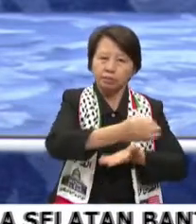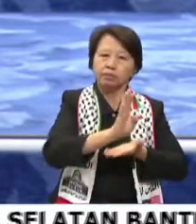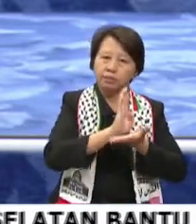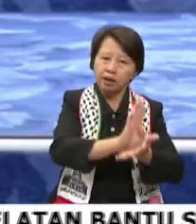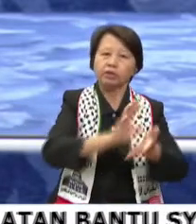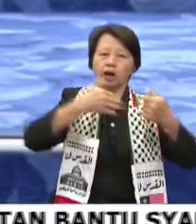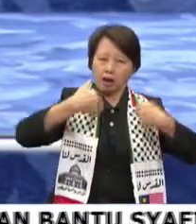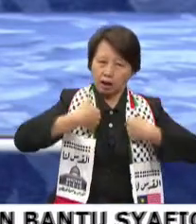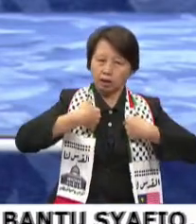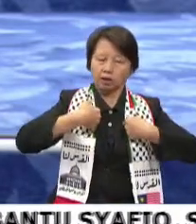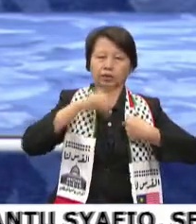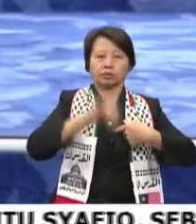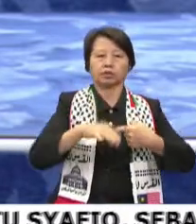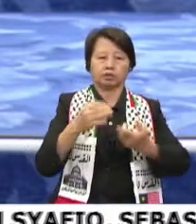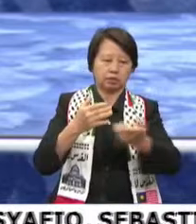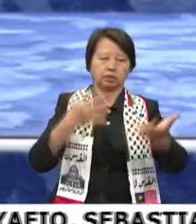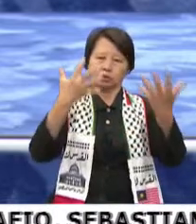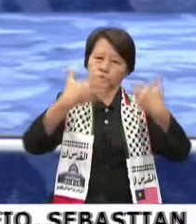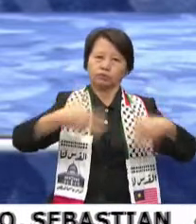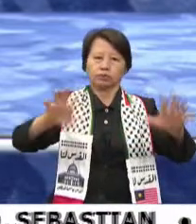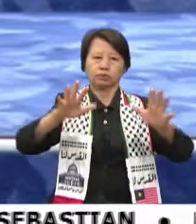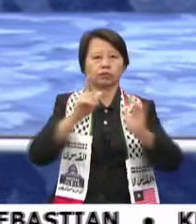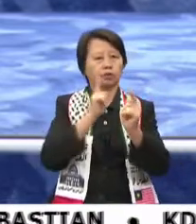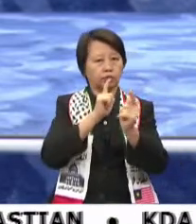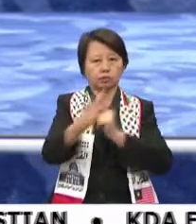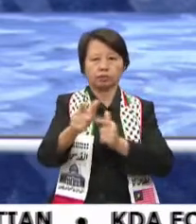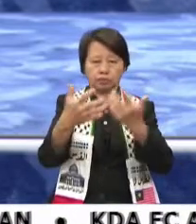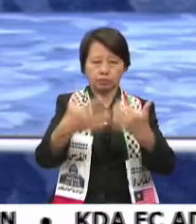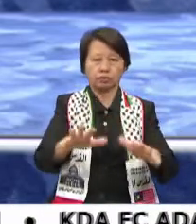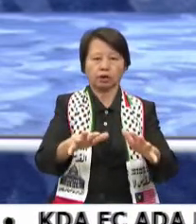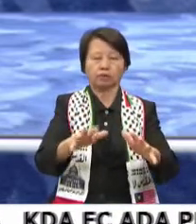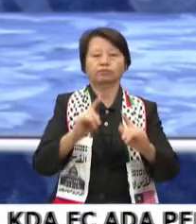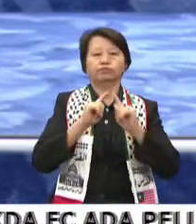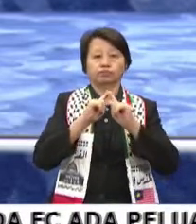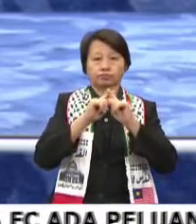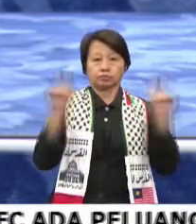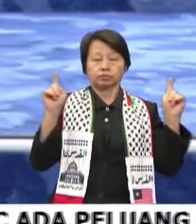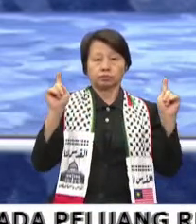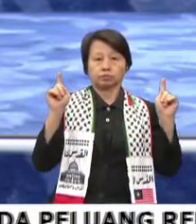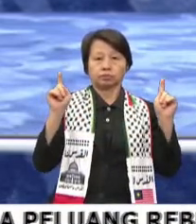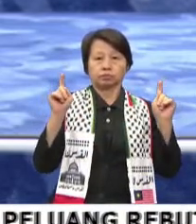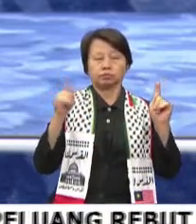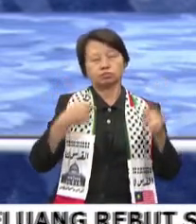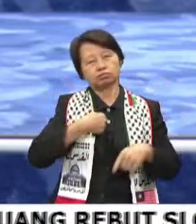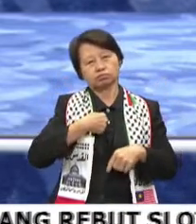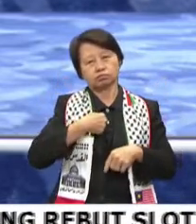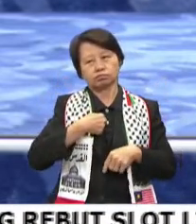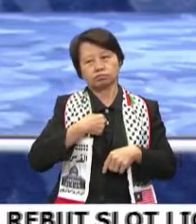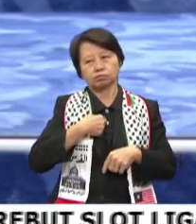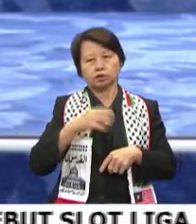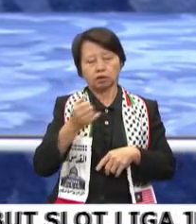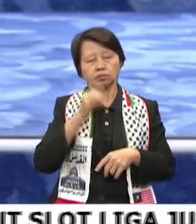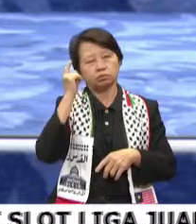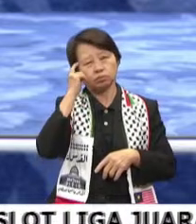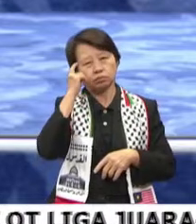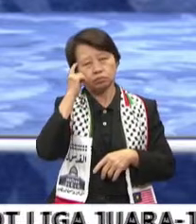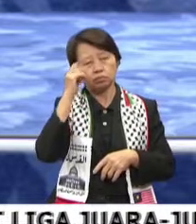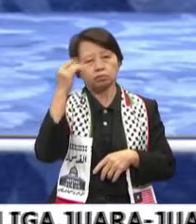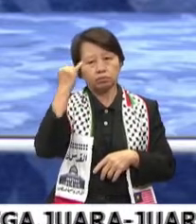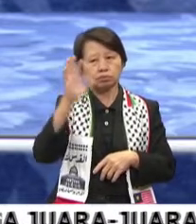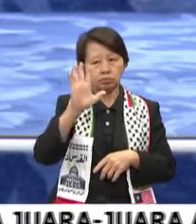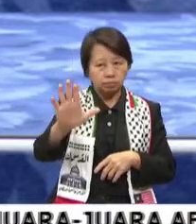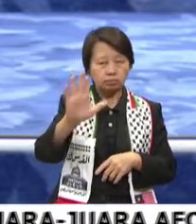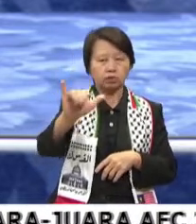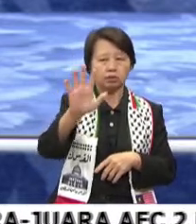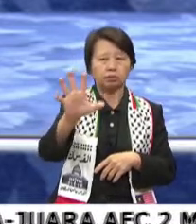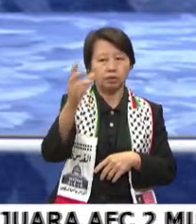kecil yang yang sudah pun diluluskan tetapi saya ambil kira pandangan yang